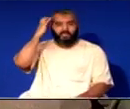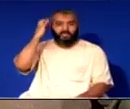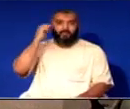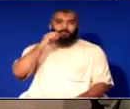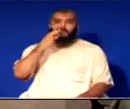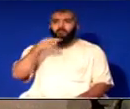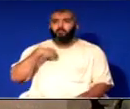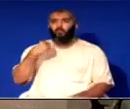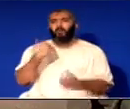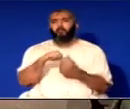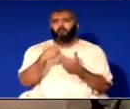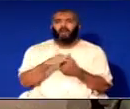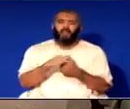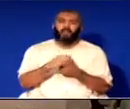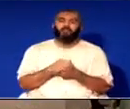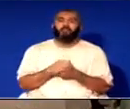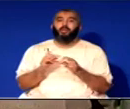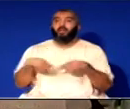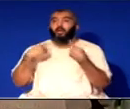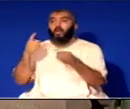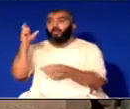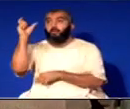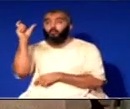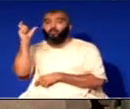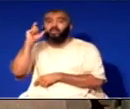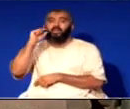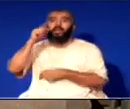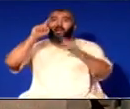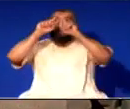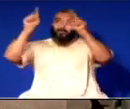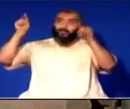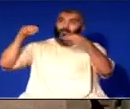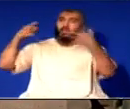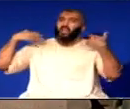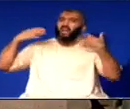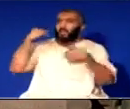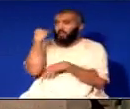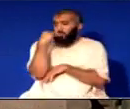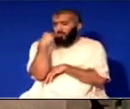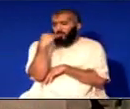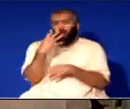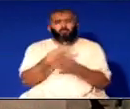مكيف الهواء، مكيف الهواء يكون في درجة منخفضة على البارد بزاف. نعم.